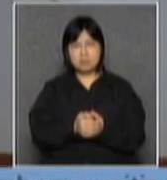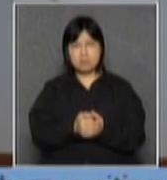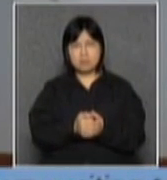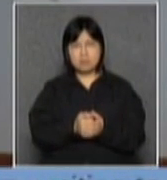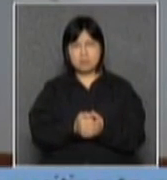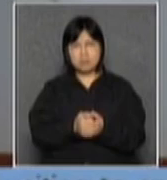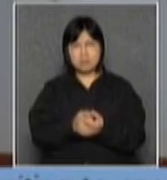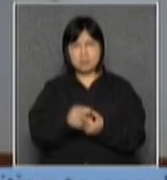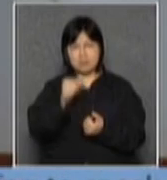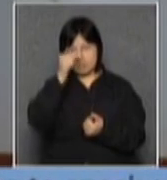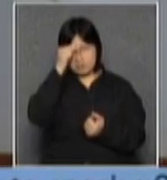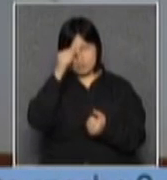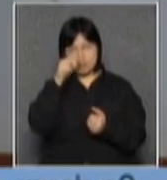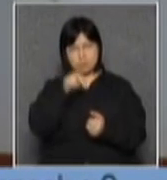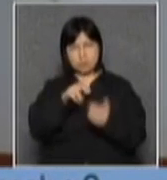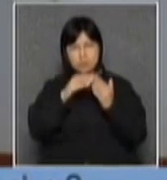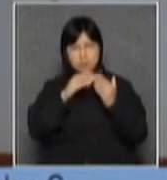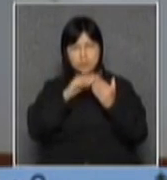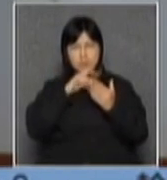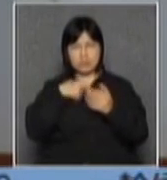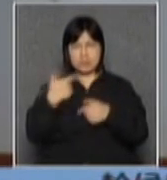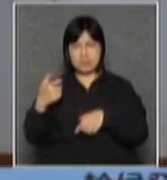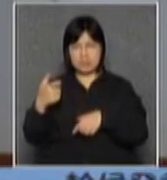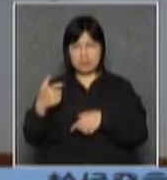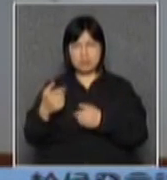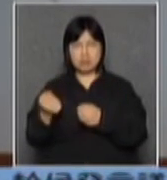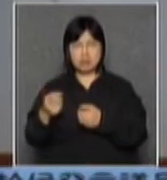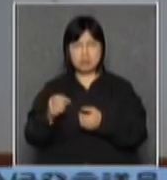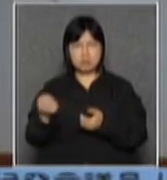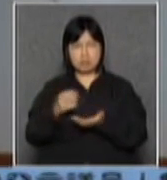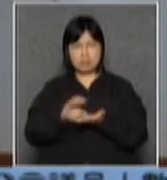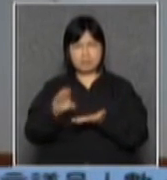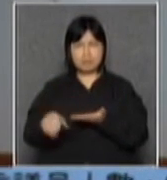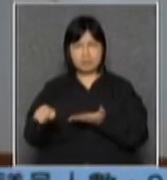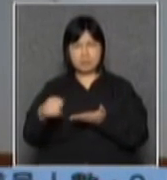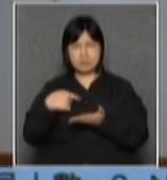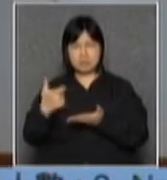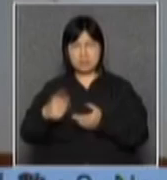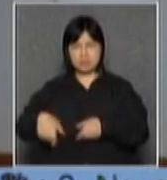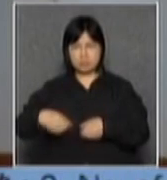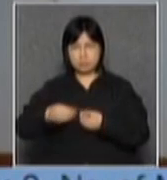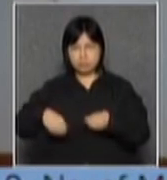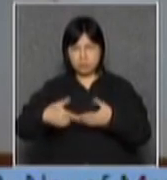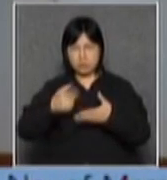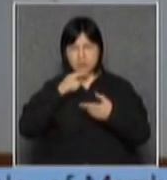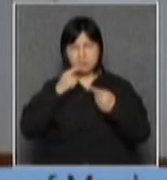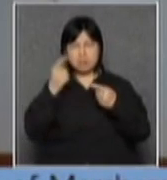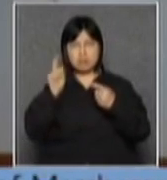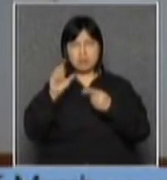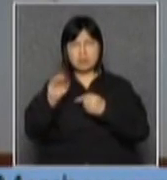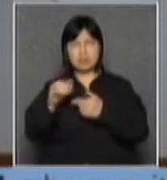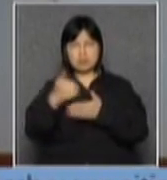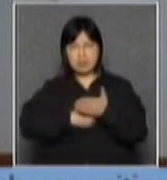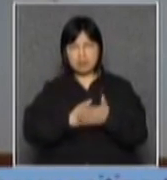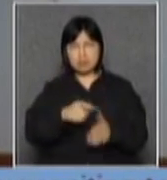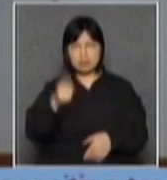呢個醫管局嗰度嗰啲本金啊，如果唔能夠再擺落去，佢攞啲本金出嚟使會少咗100億，你傻嘅咩？你知道咗